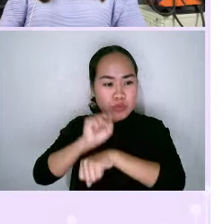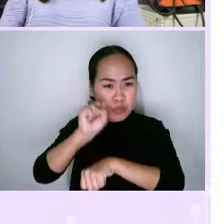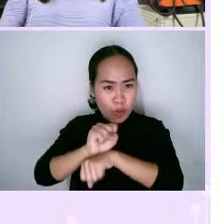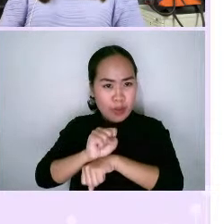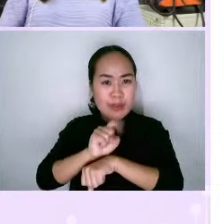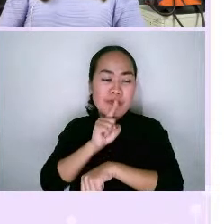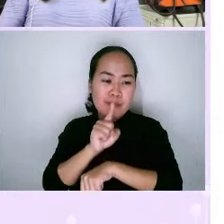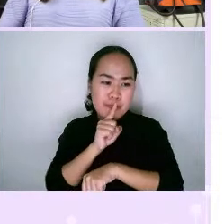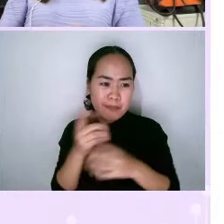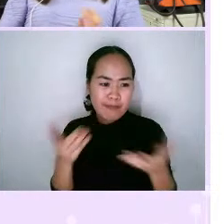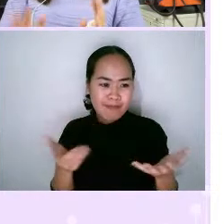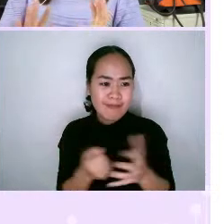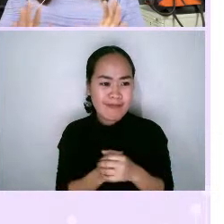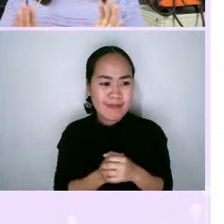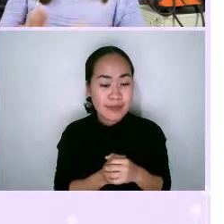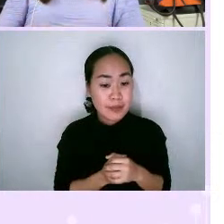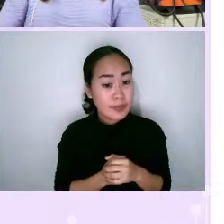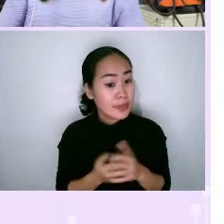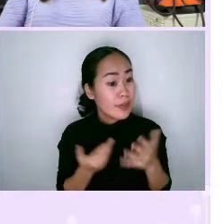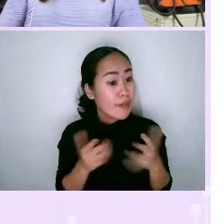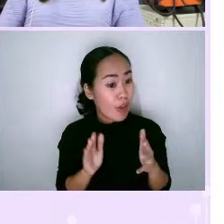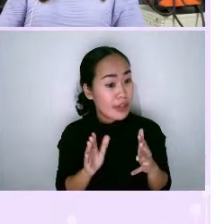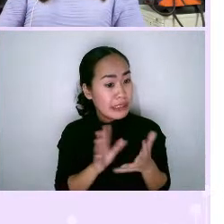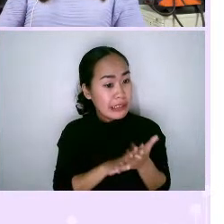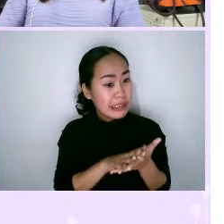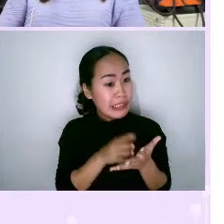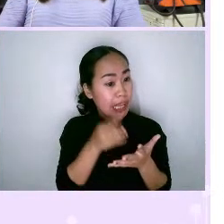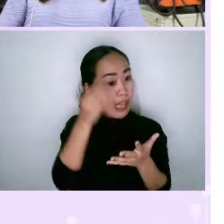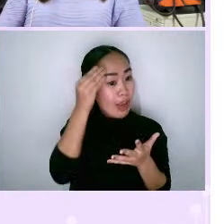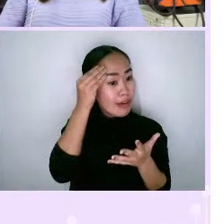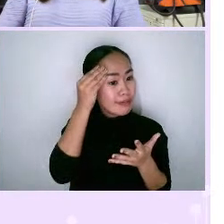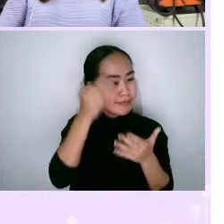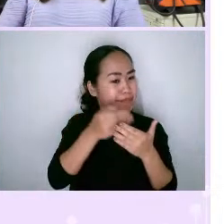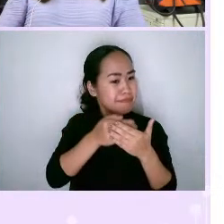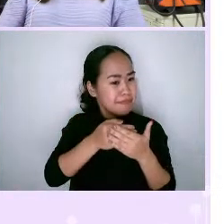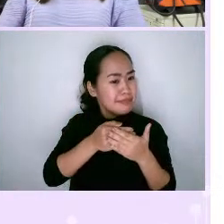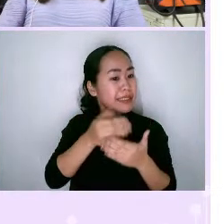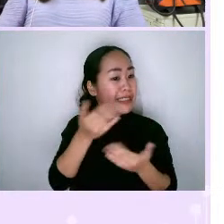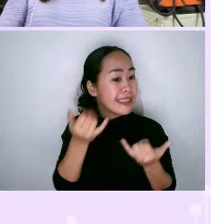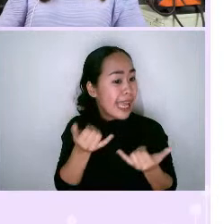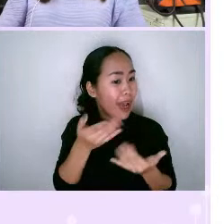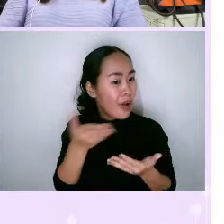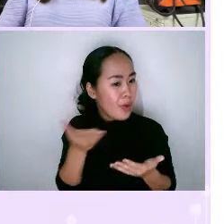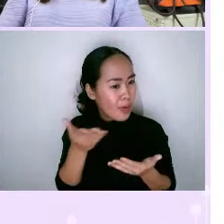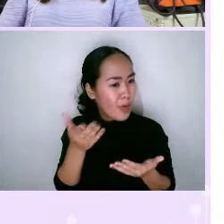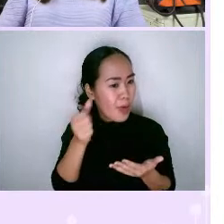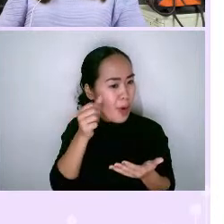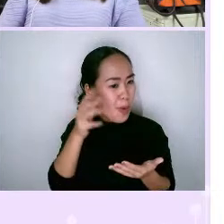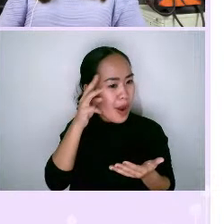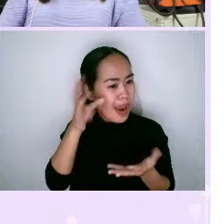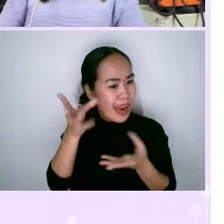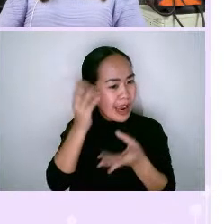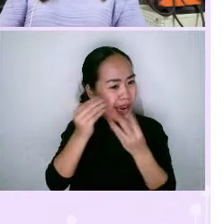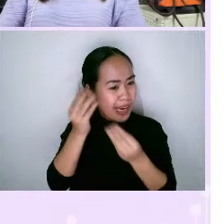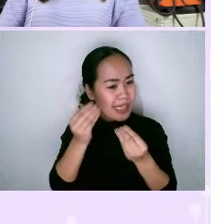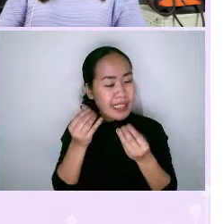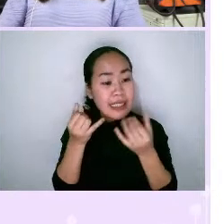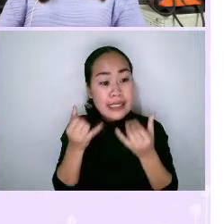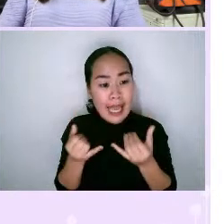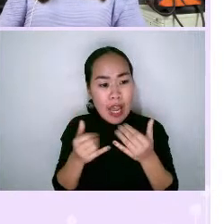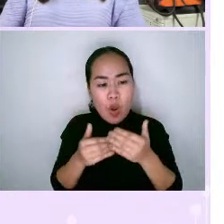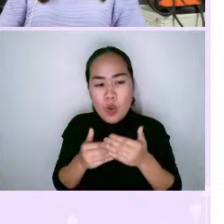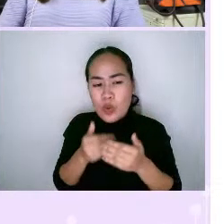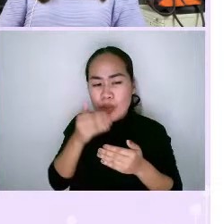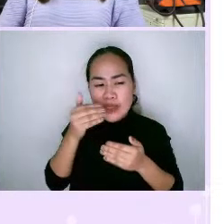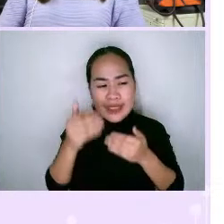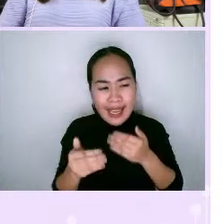pasukan. Now, after learning, nagkaroon ka na ng kaalaman, we advocate po adapt. Okay,